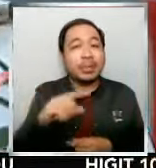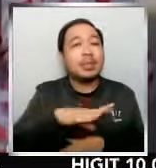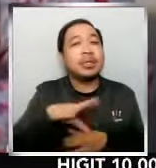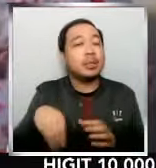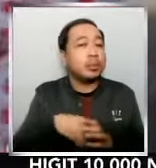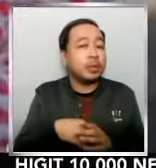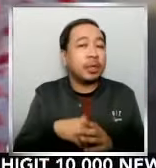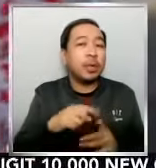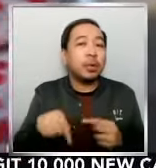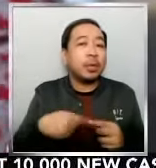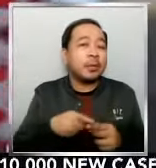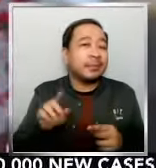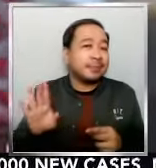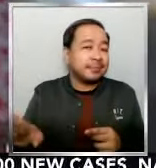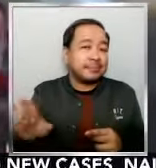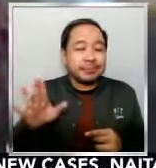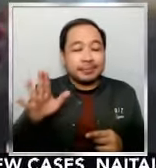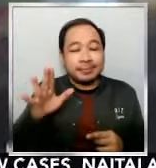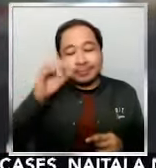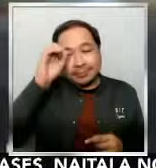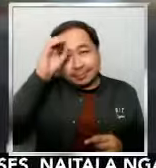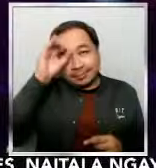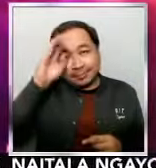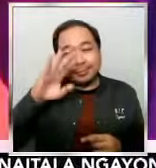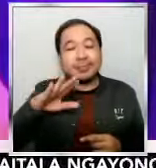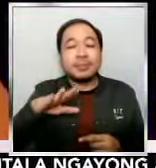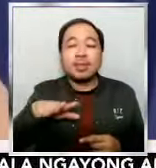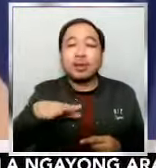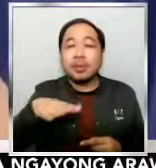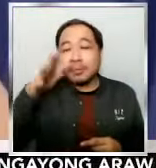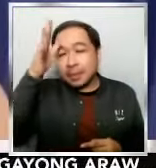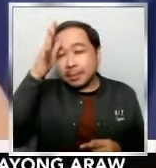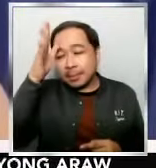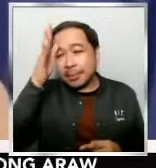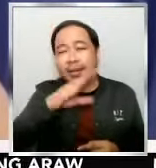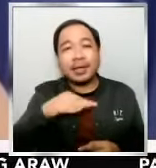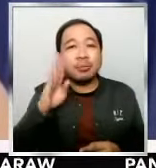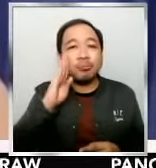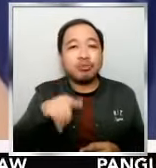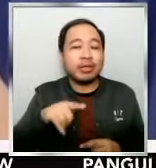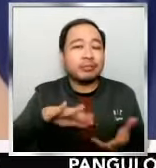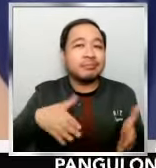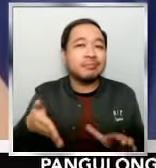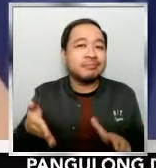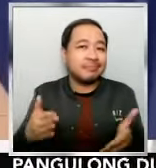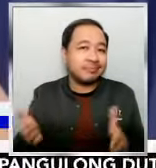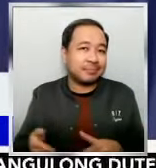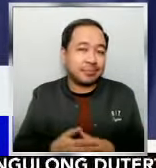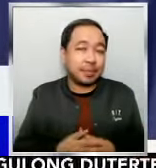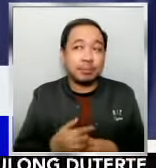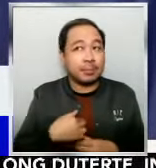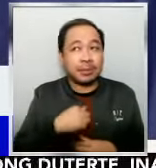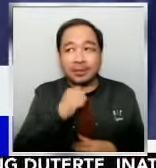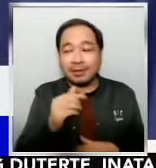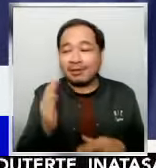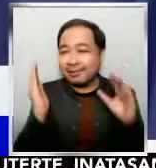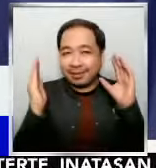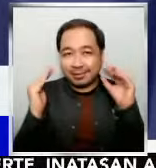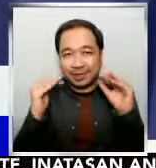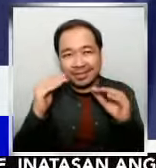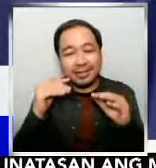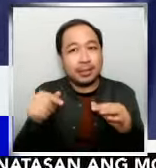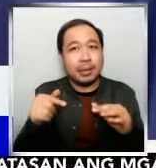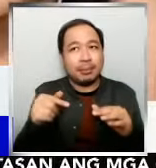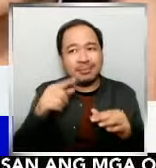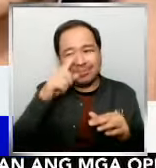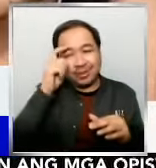ang pagpanaw ng kanyang lolo, ama at kapatid. Ang inaasahan ko sa 2022 is new beginnings for me.